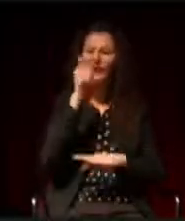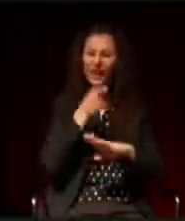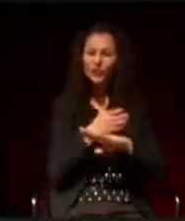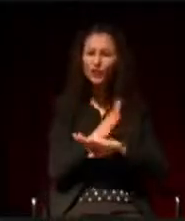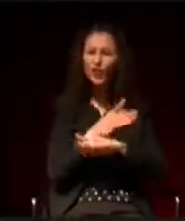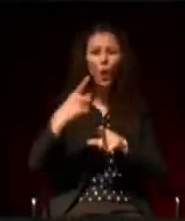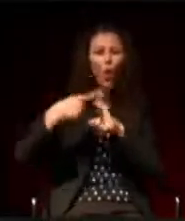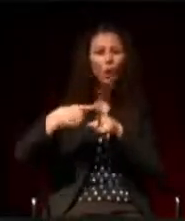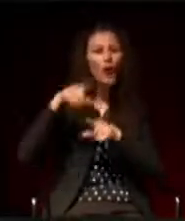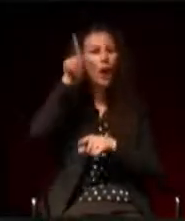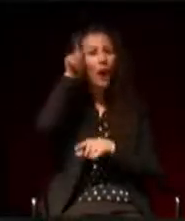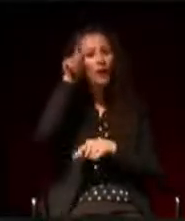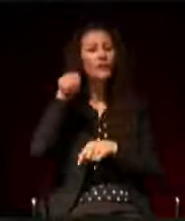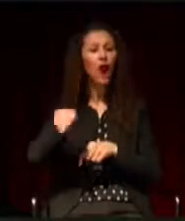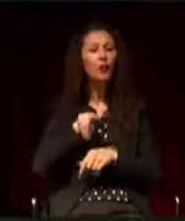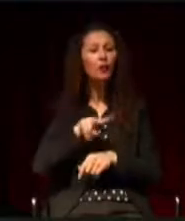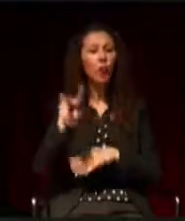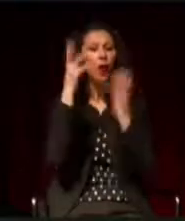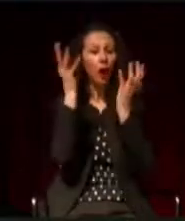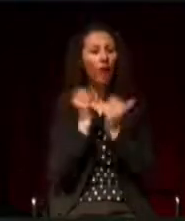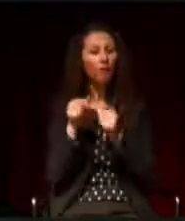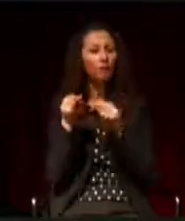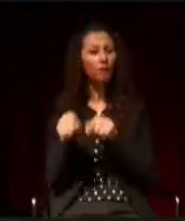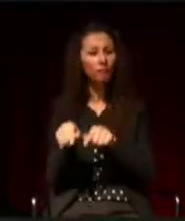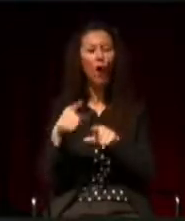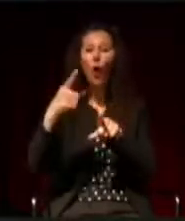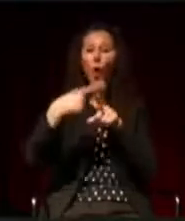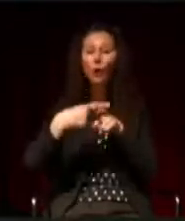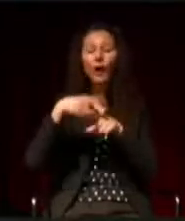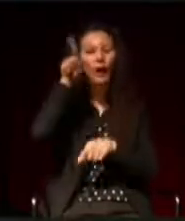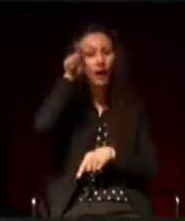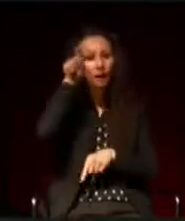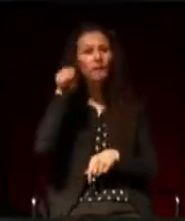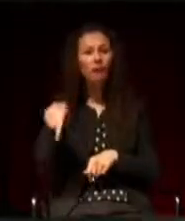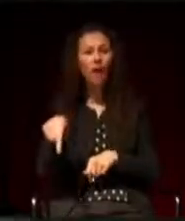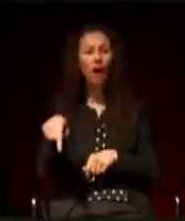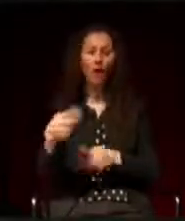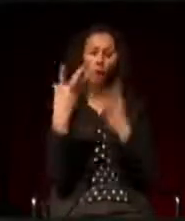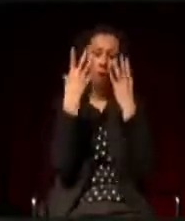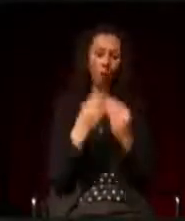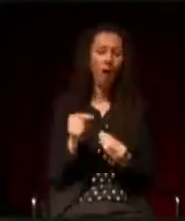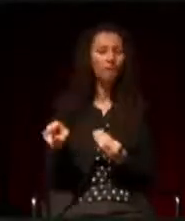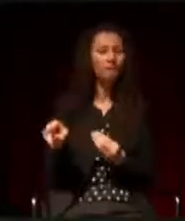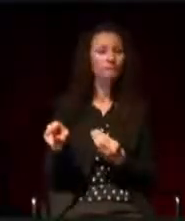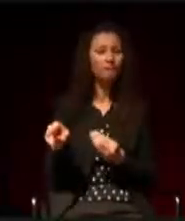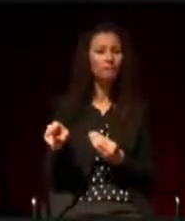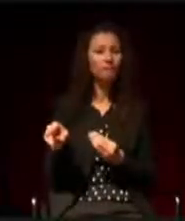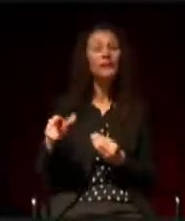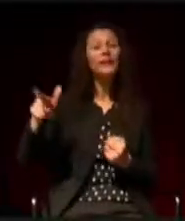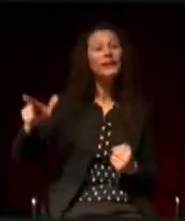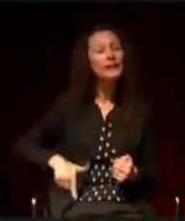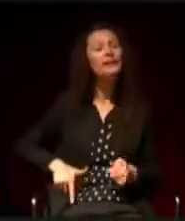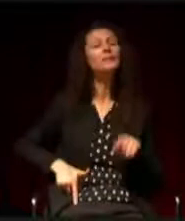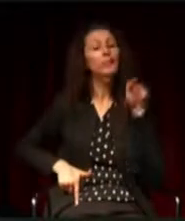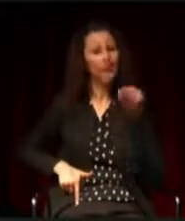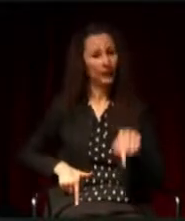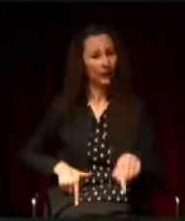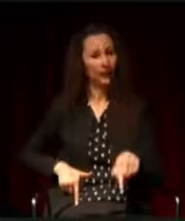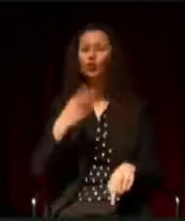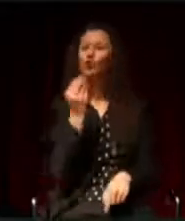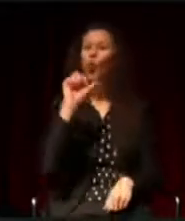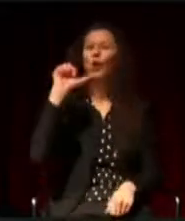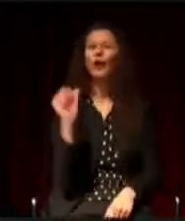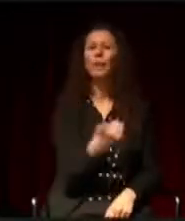gerçekten ortak akılla yol alınan ve ortak akılla bir noktaya getirilen İzmir'in